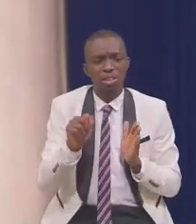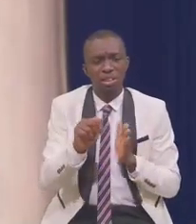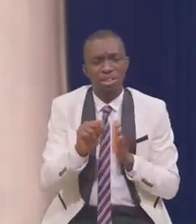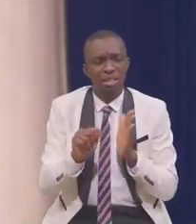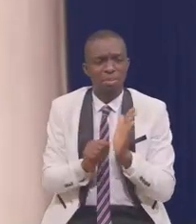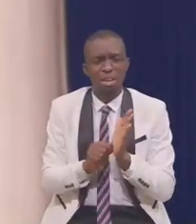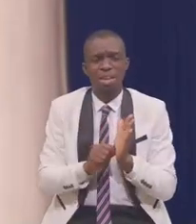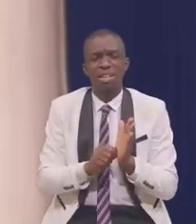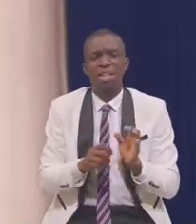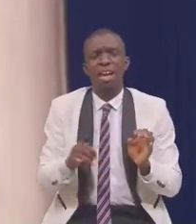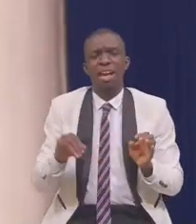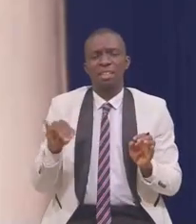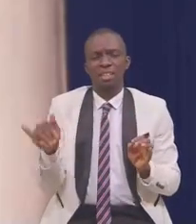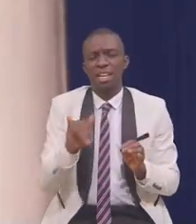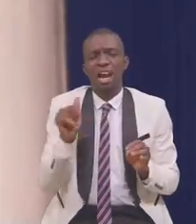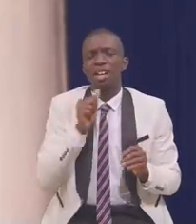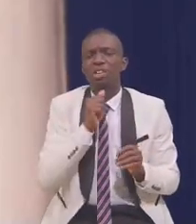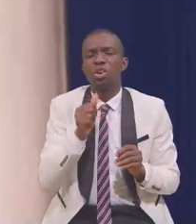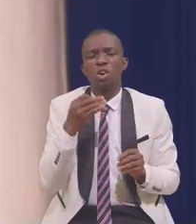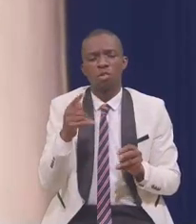monde.